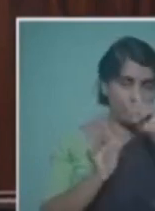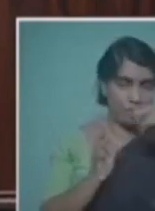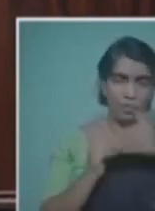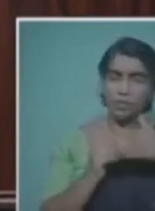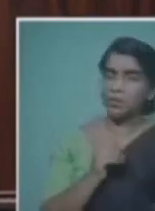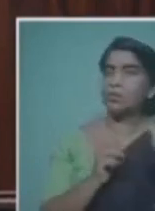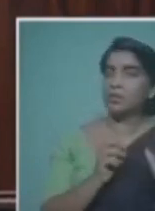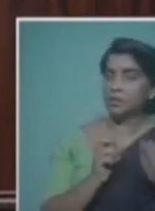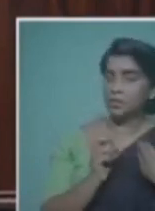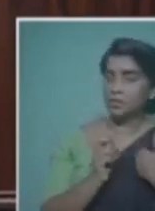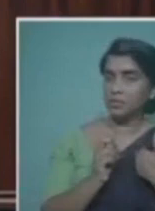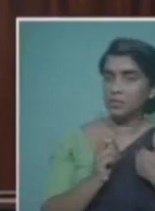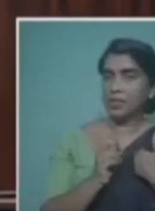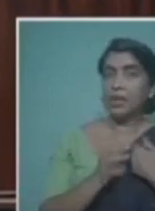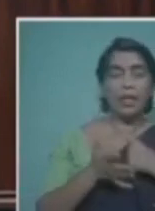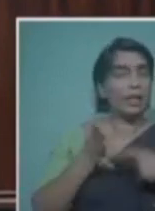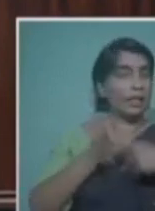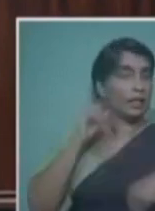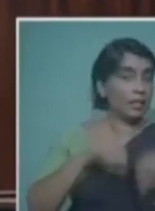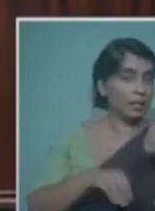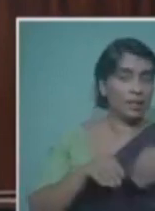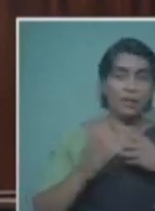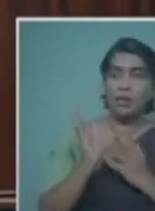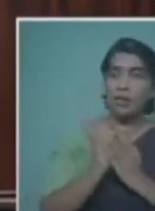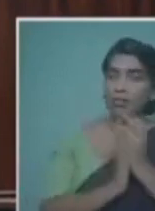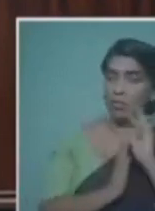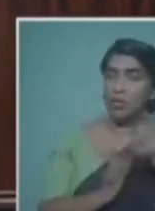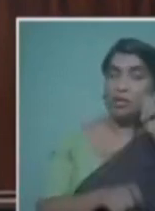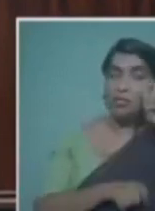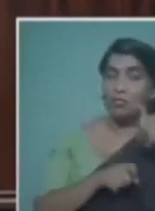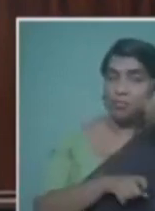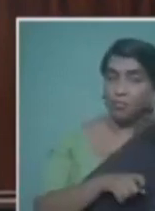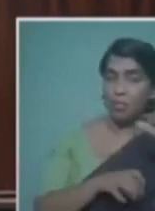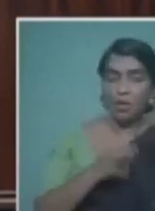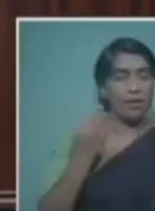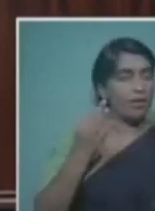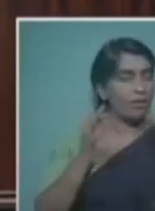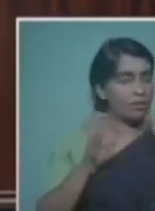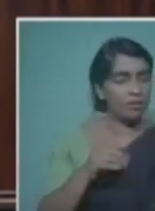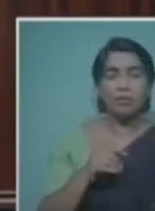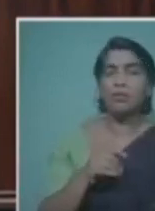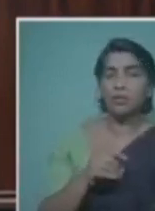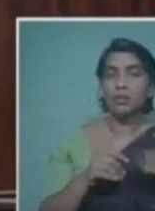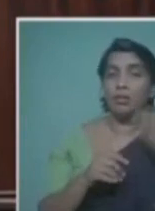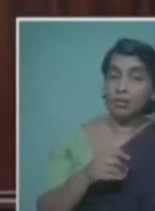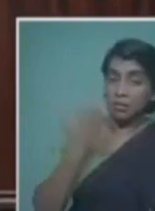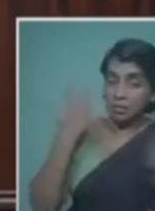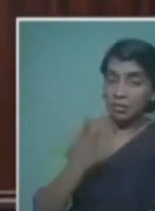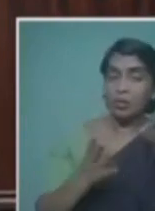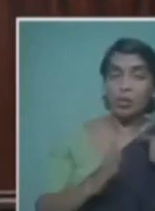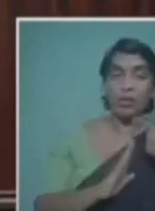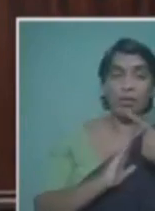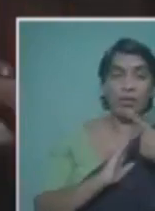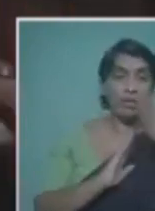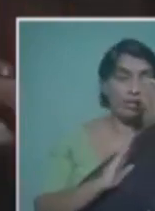எங்களுடைய அரசியல் உரிமைக்காகவும் எங்களுடைய இனத்தின் விடுதலைக்காகவும் போராடி மரணித்த வீரச்சாவடைந்த எங்களுடைய மாவீரர்களை இந்த இடத்தில் நான் நினைவு